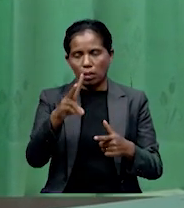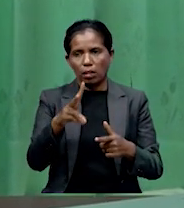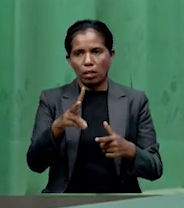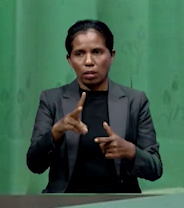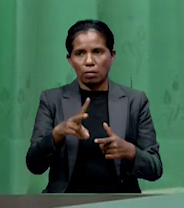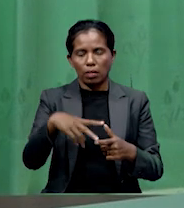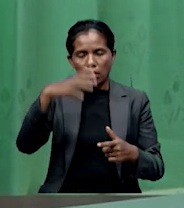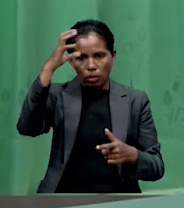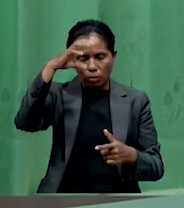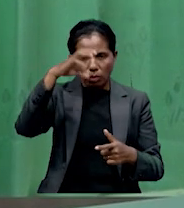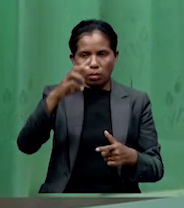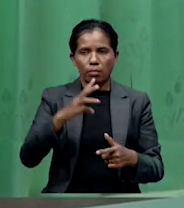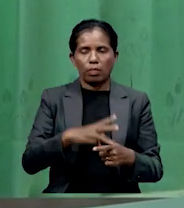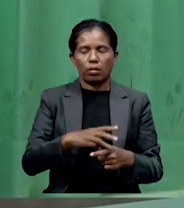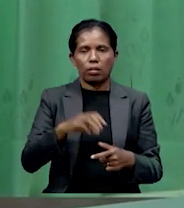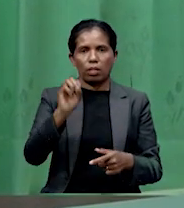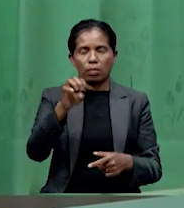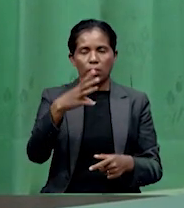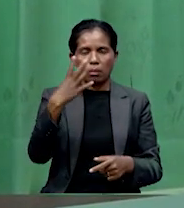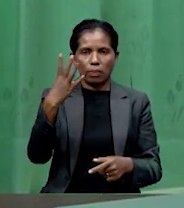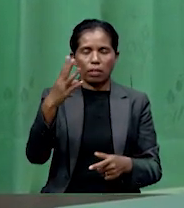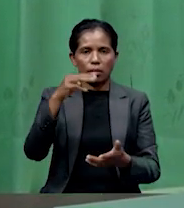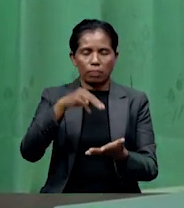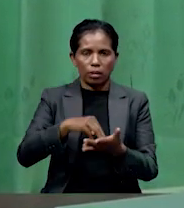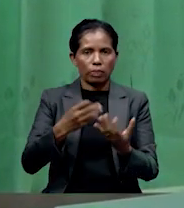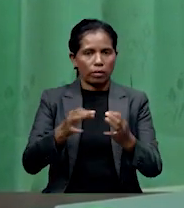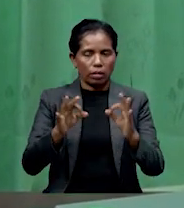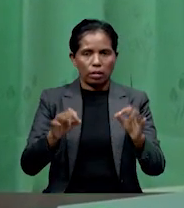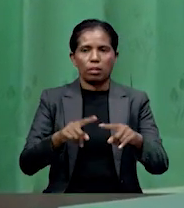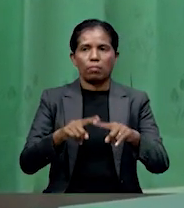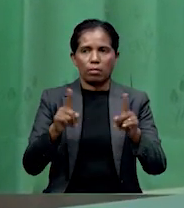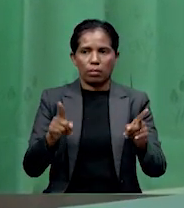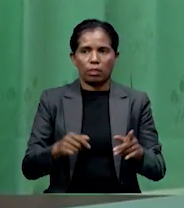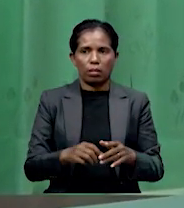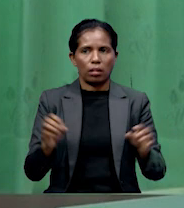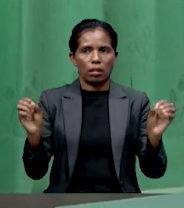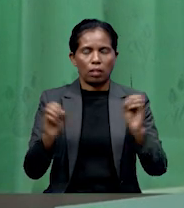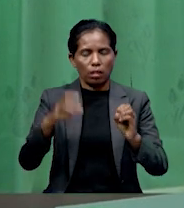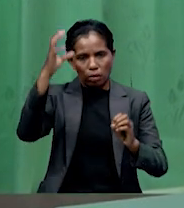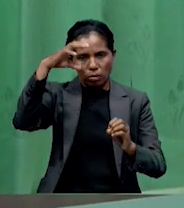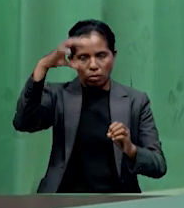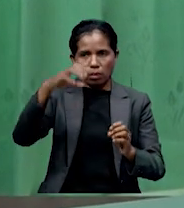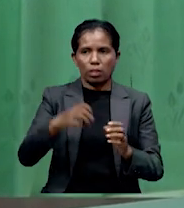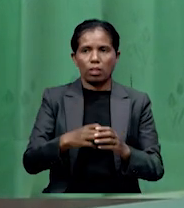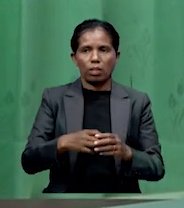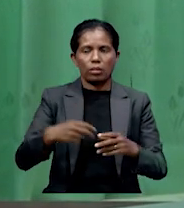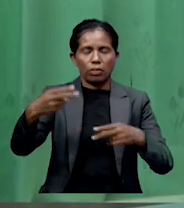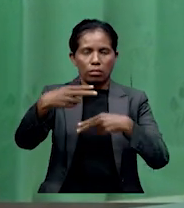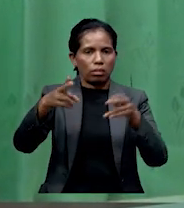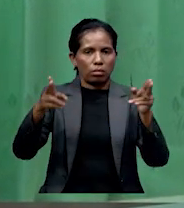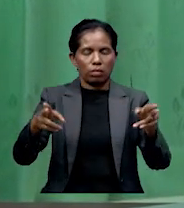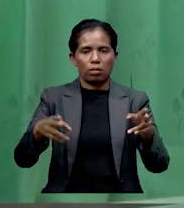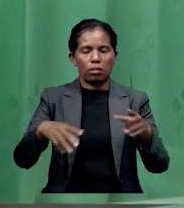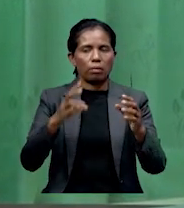udan ben 15.000 litros e hotona mai be la udang entang tangki sirne si